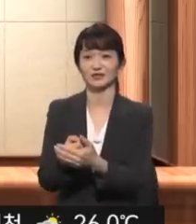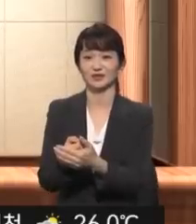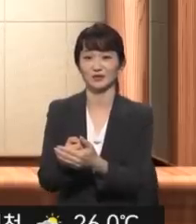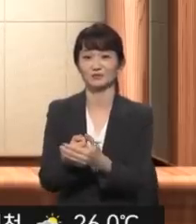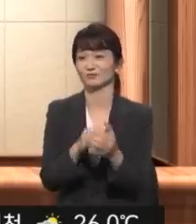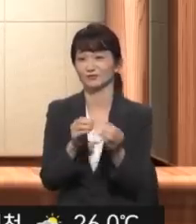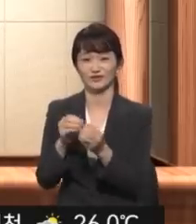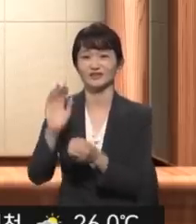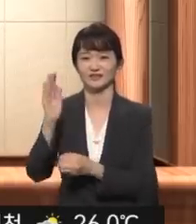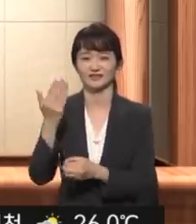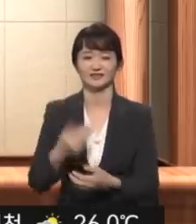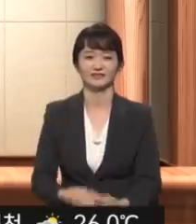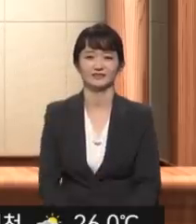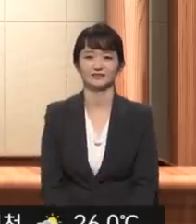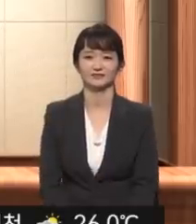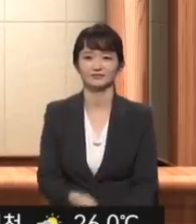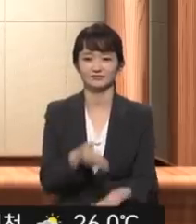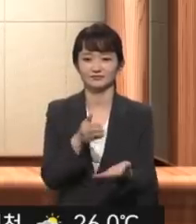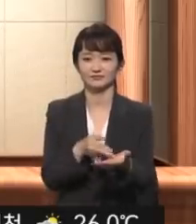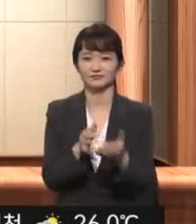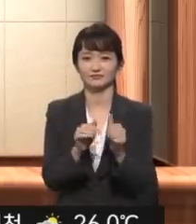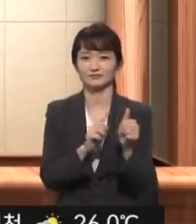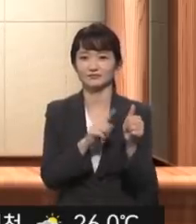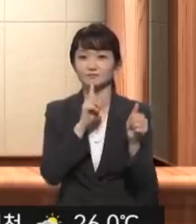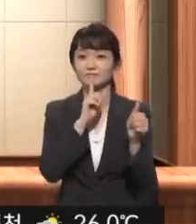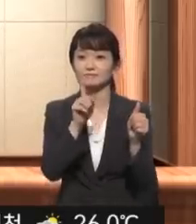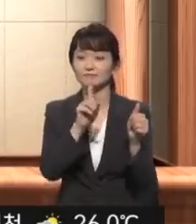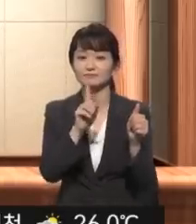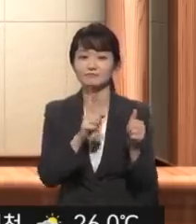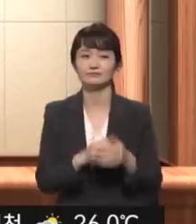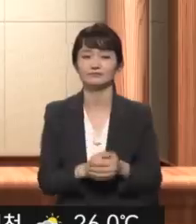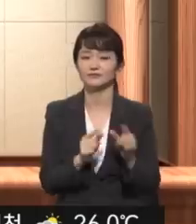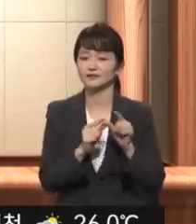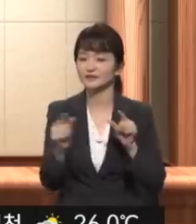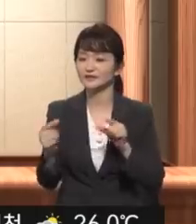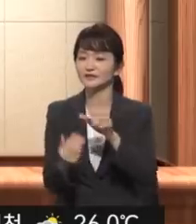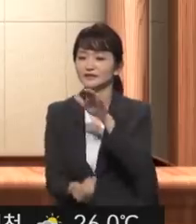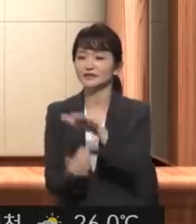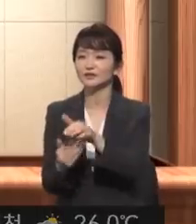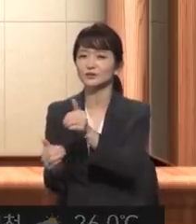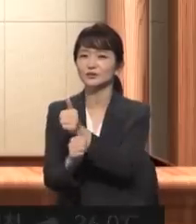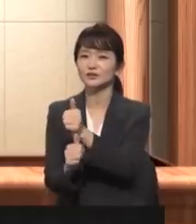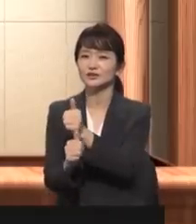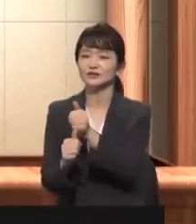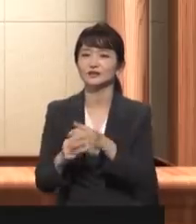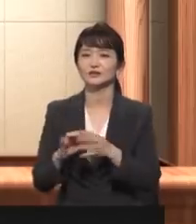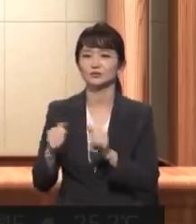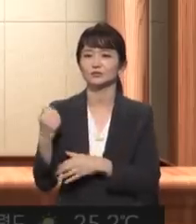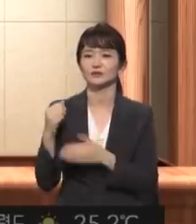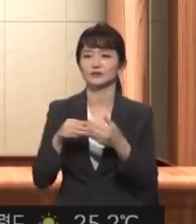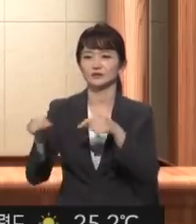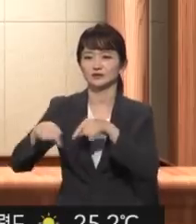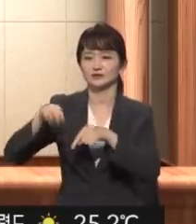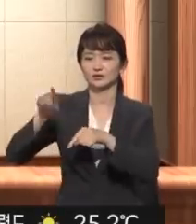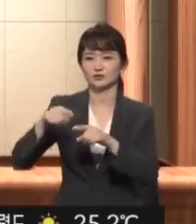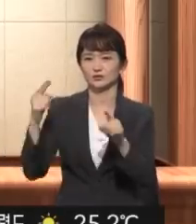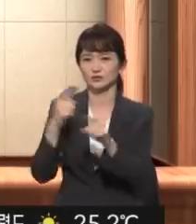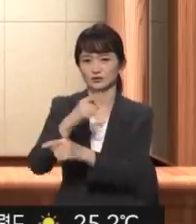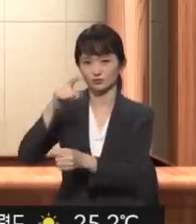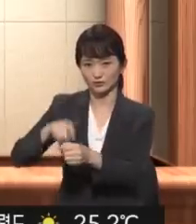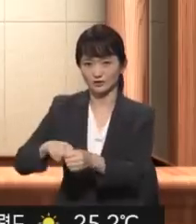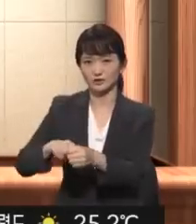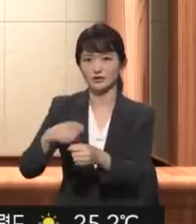좋겠어요 그대 이제 더엠 컷 이에 말씀은 내 석화 점은 일부 최고 위원들이 국민 mg 도 체질 전환을 위해서